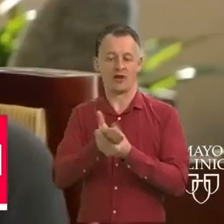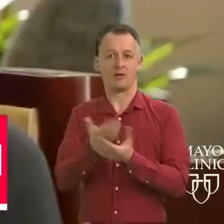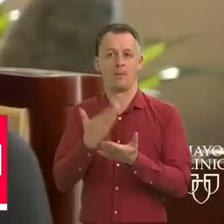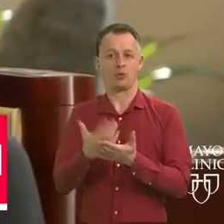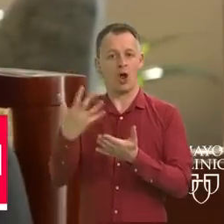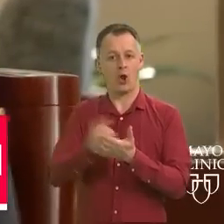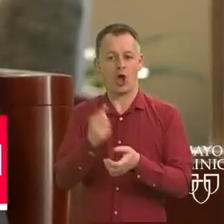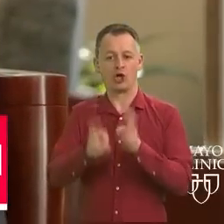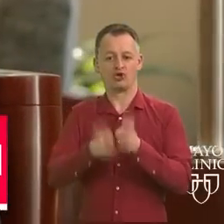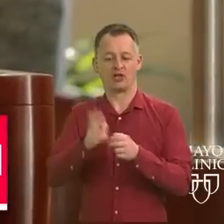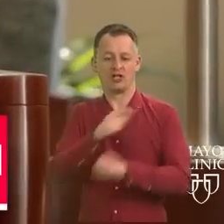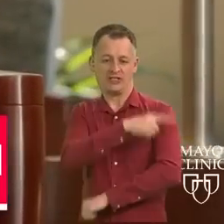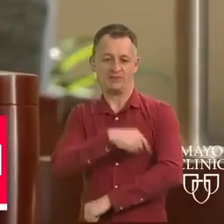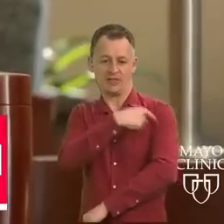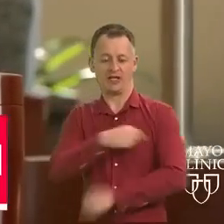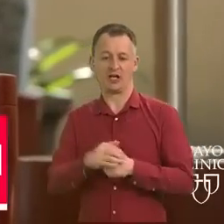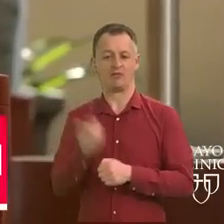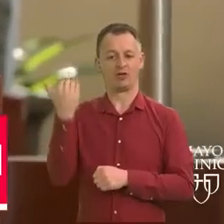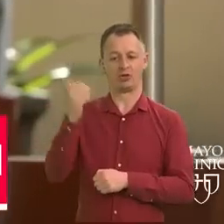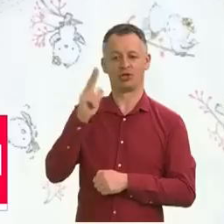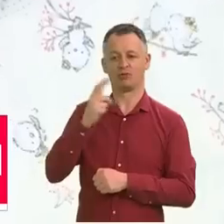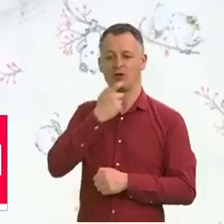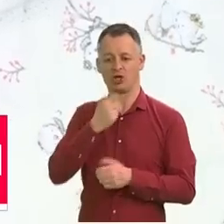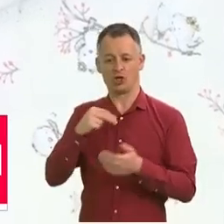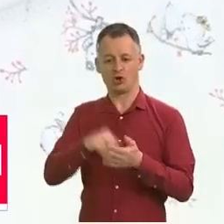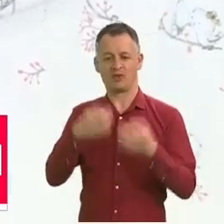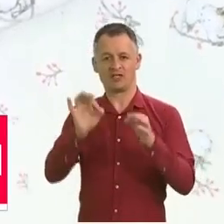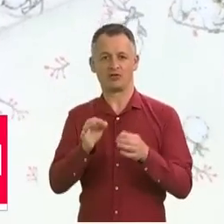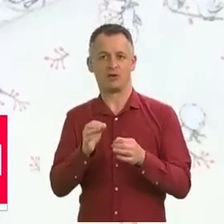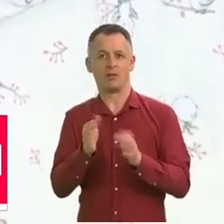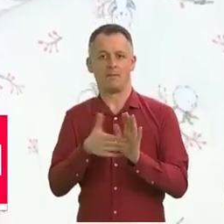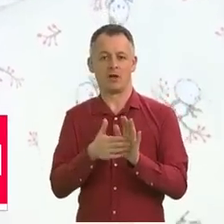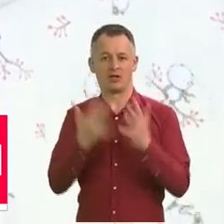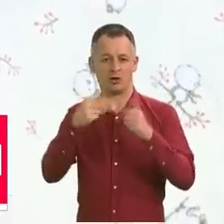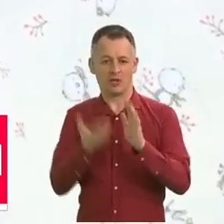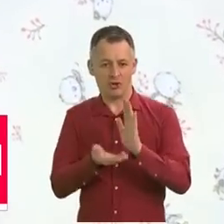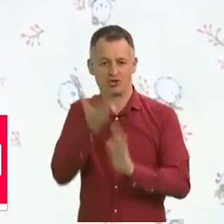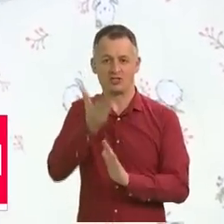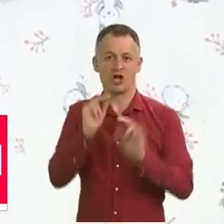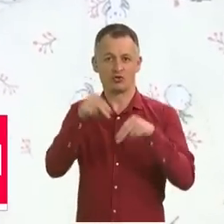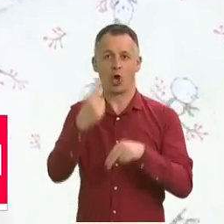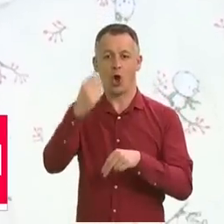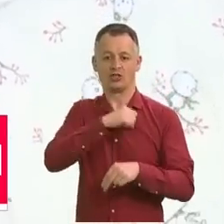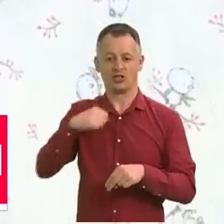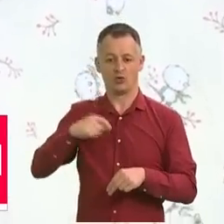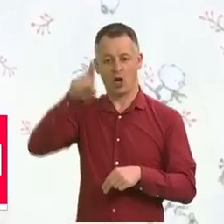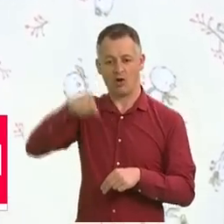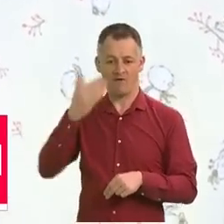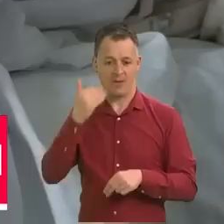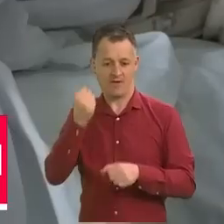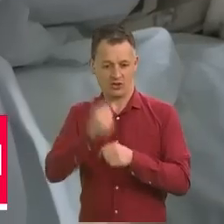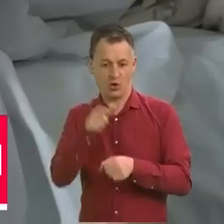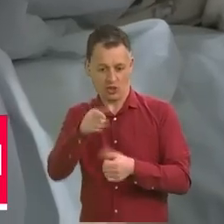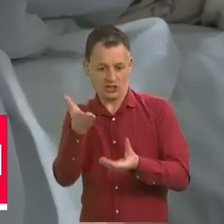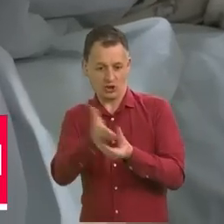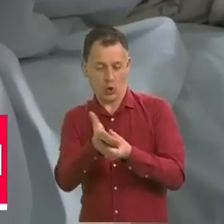de maternitate. Acum 13 ani, în 2010, baza de calcul s-a majorat. S-a ajuns astfel ca într-o singură lună femeile care încheiau această